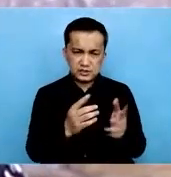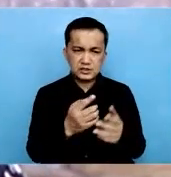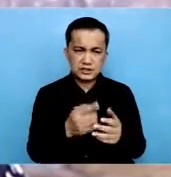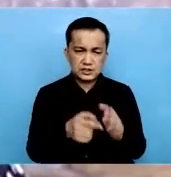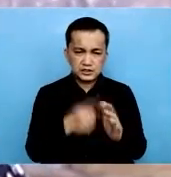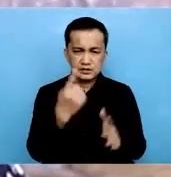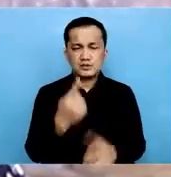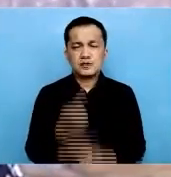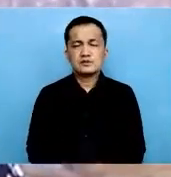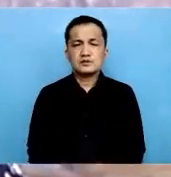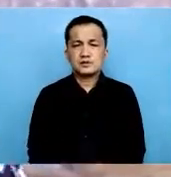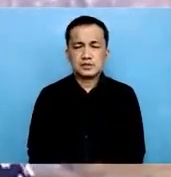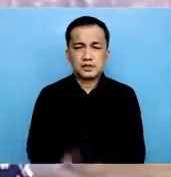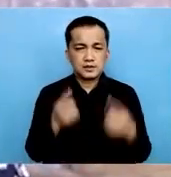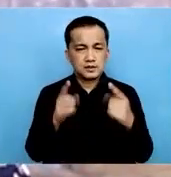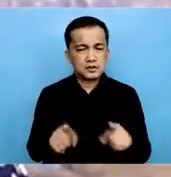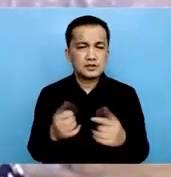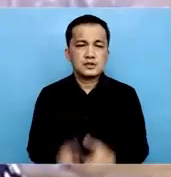nangyari.